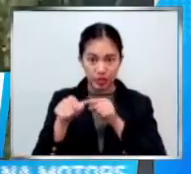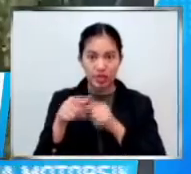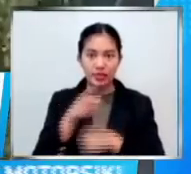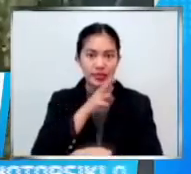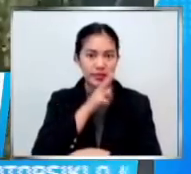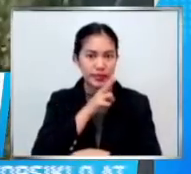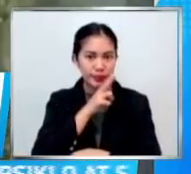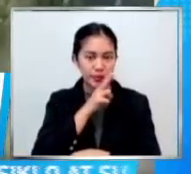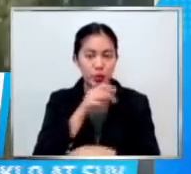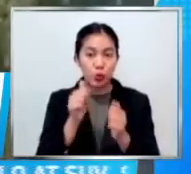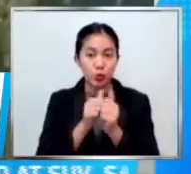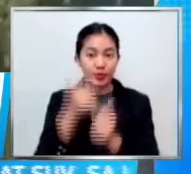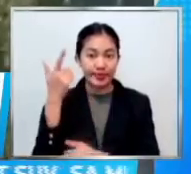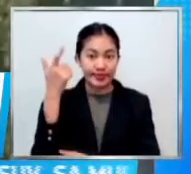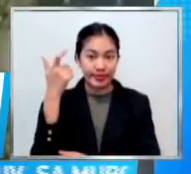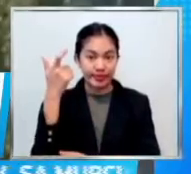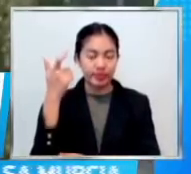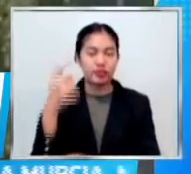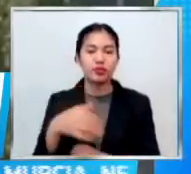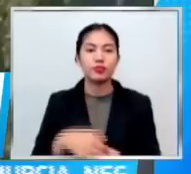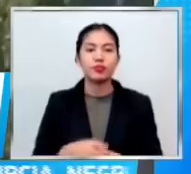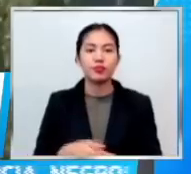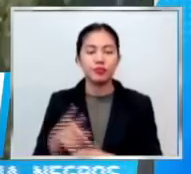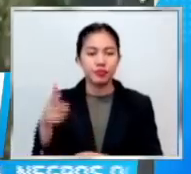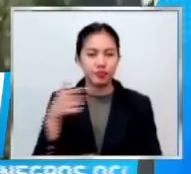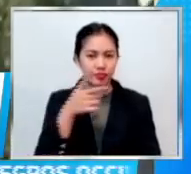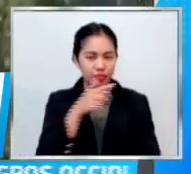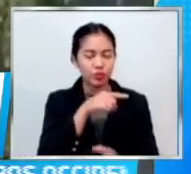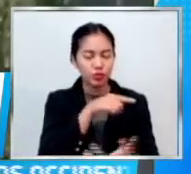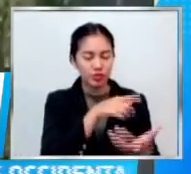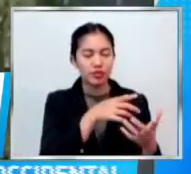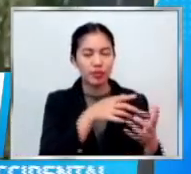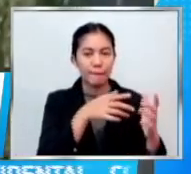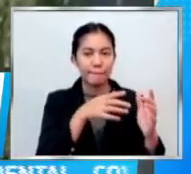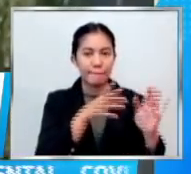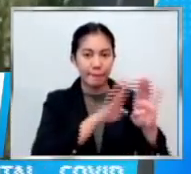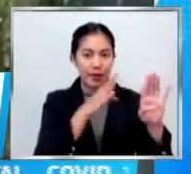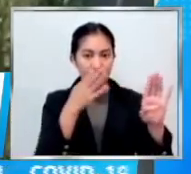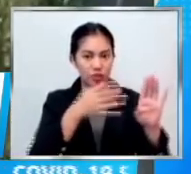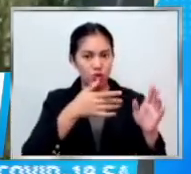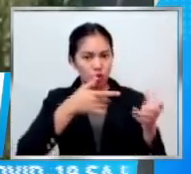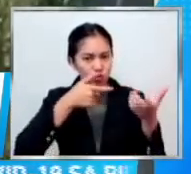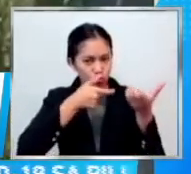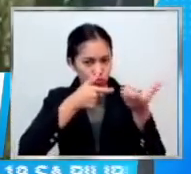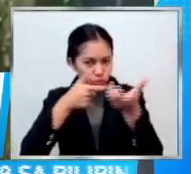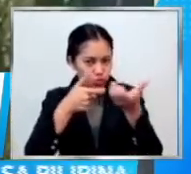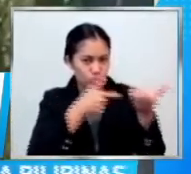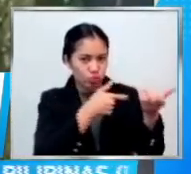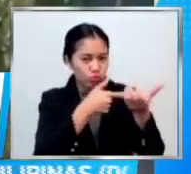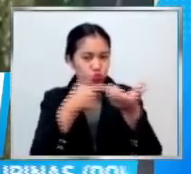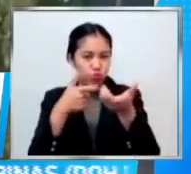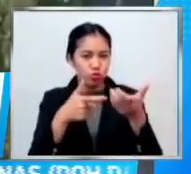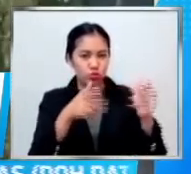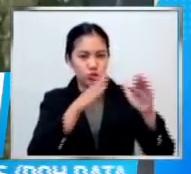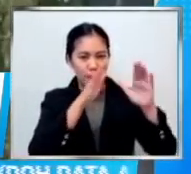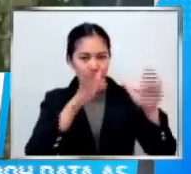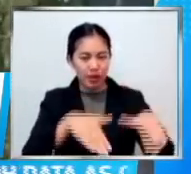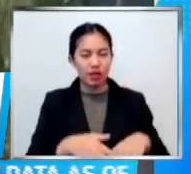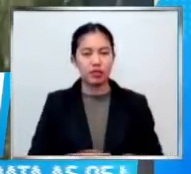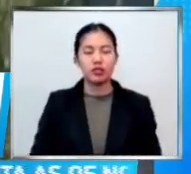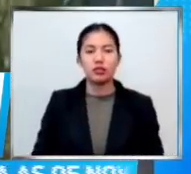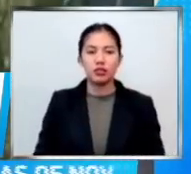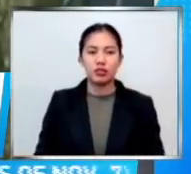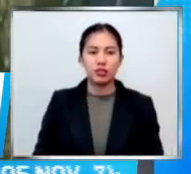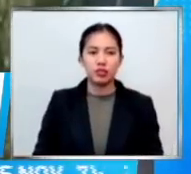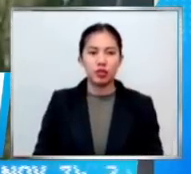baril. Agad itong nagtungo sa pintuan ng bahay at doon na pinaulanan ng bala ang mga tao sa loob nito. Dito na tinamaan ang bala ng baril